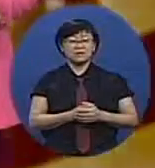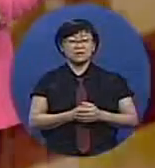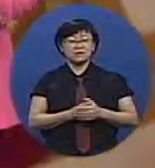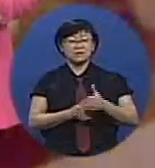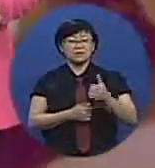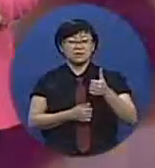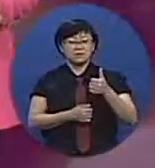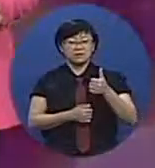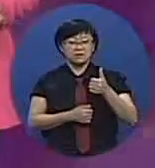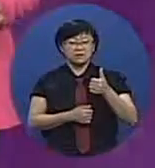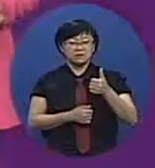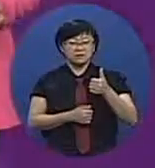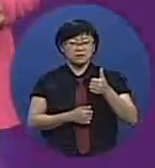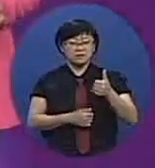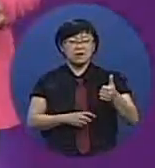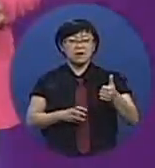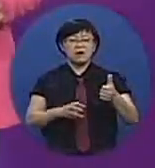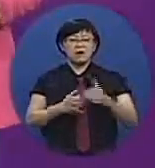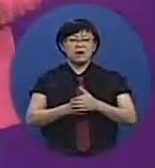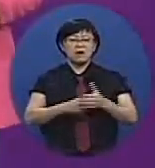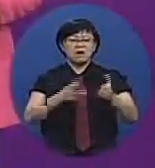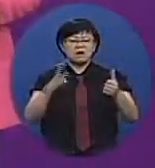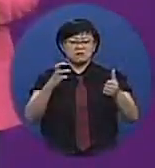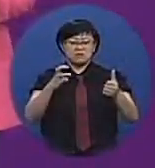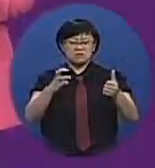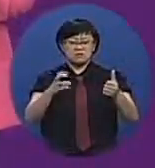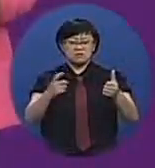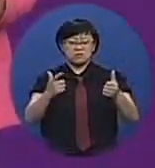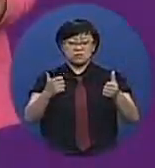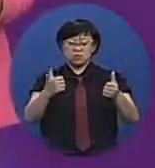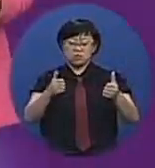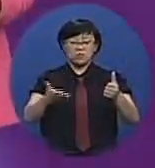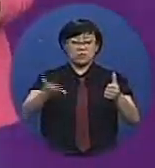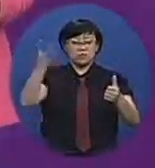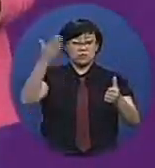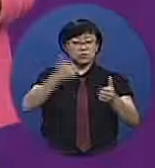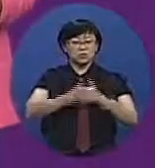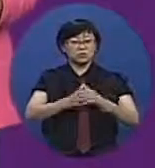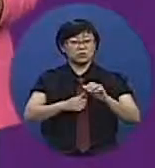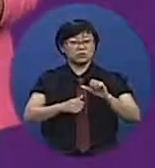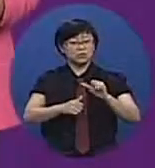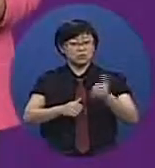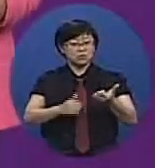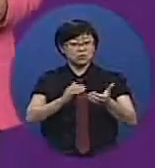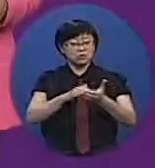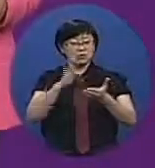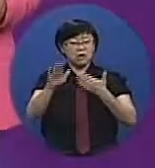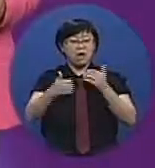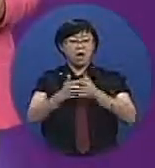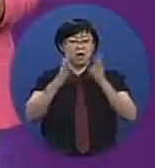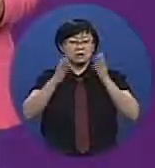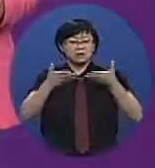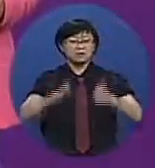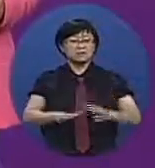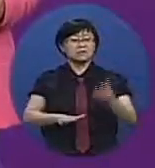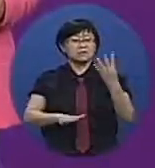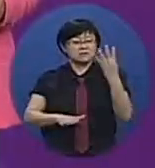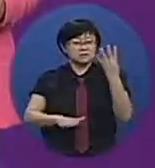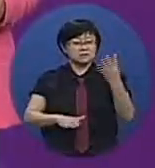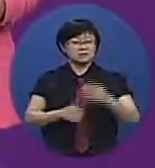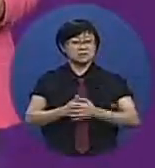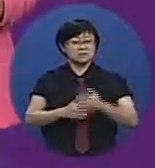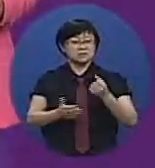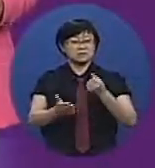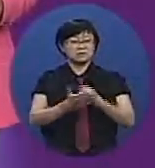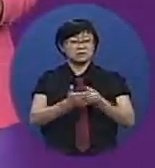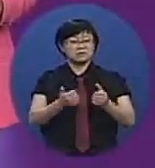애기 아빠도 제 30대 후반에 돌아가시고, 예. 아, 그 애들이 네. 4남매나 돼요. 오.